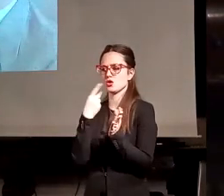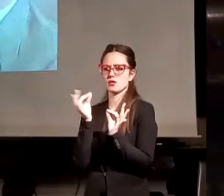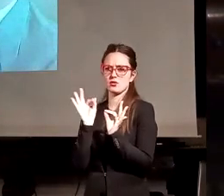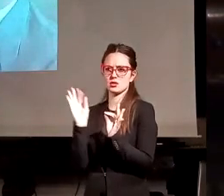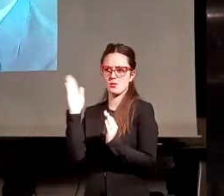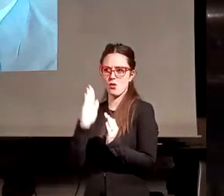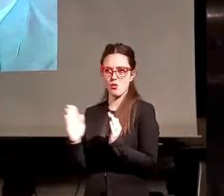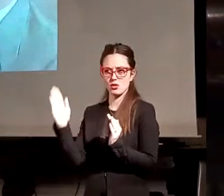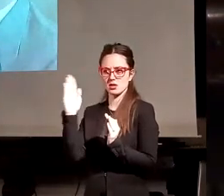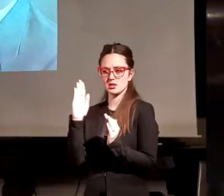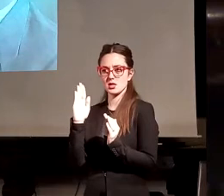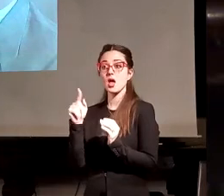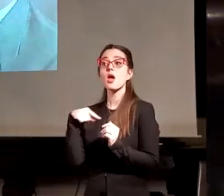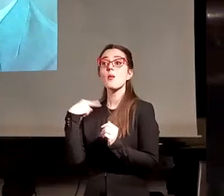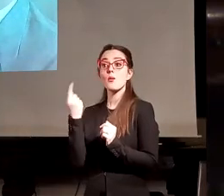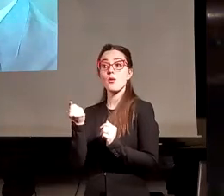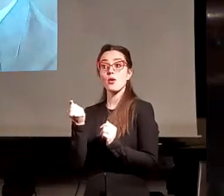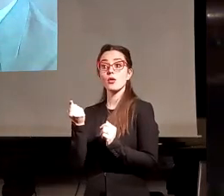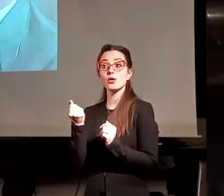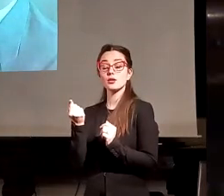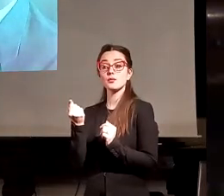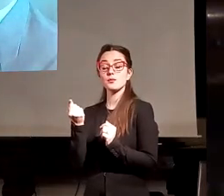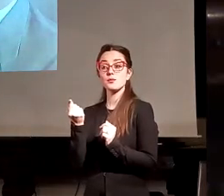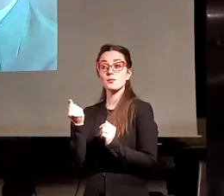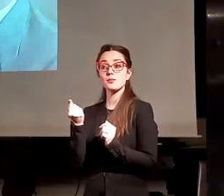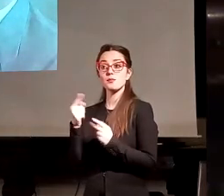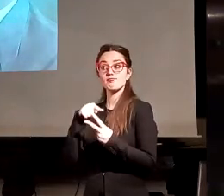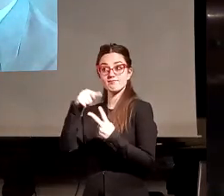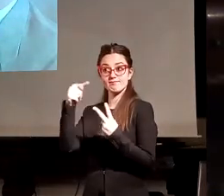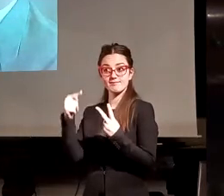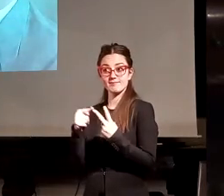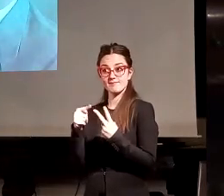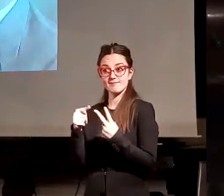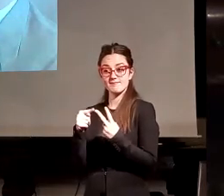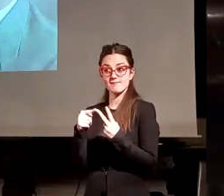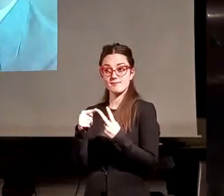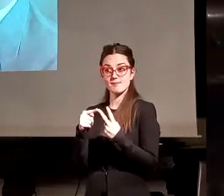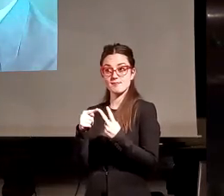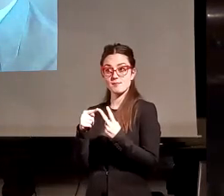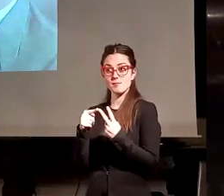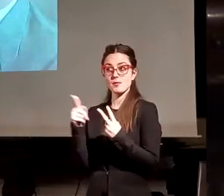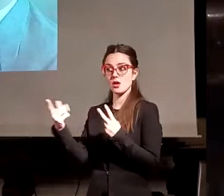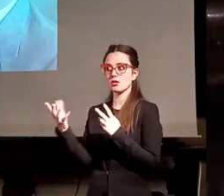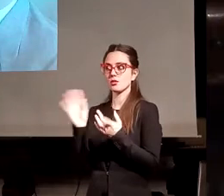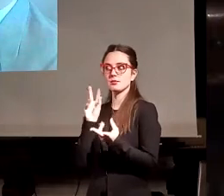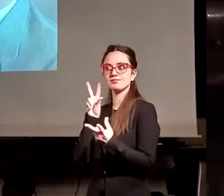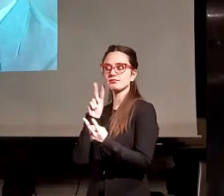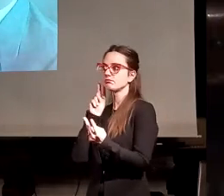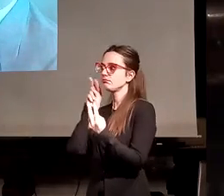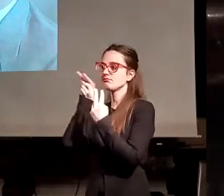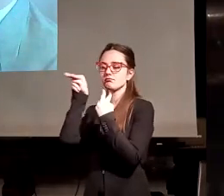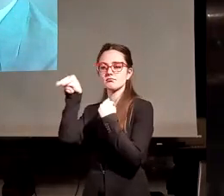ma la seconda cosa che che è stato il mio imprinting perché si è